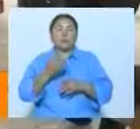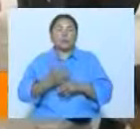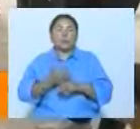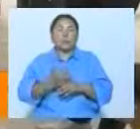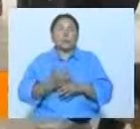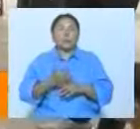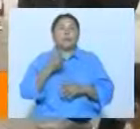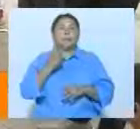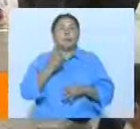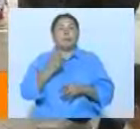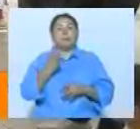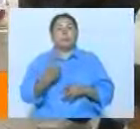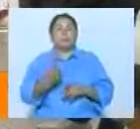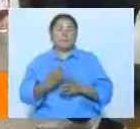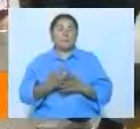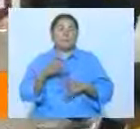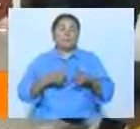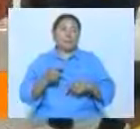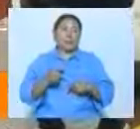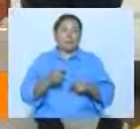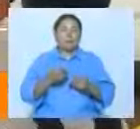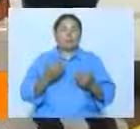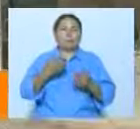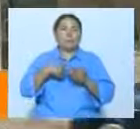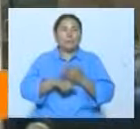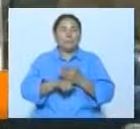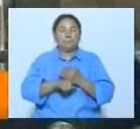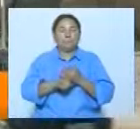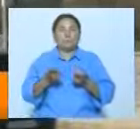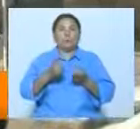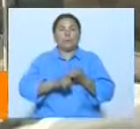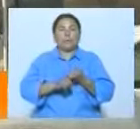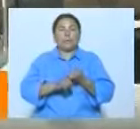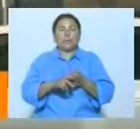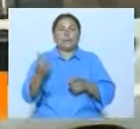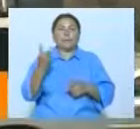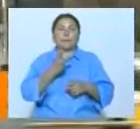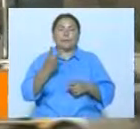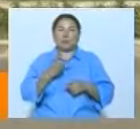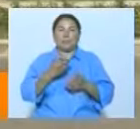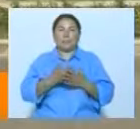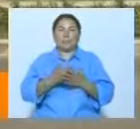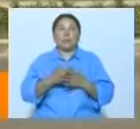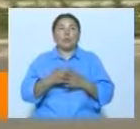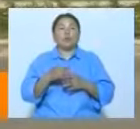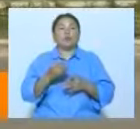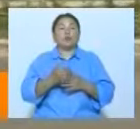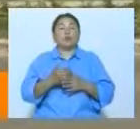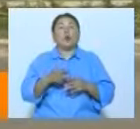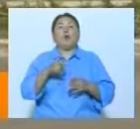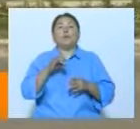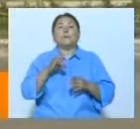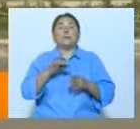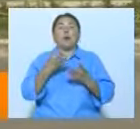зауытындағы екі бірдей сорғының істен шығуынан, оның бірі іске қосылғанымен екіншісі әлі де жөнделіп жатыр. Бұл